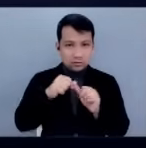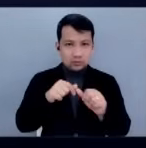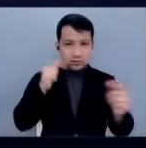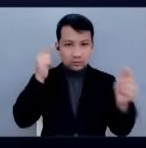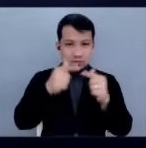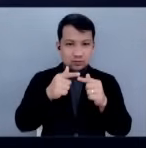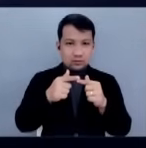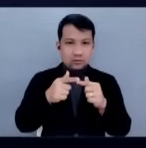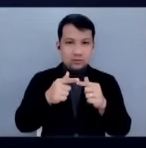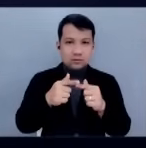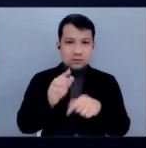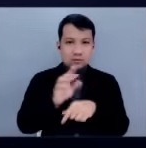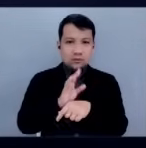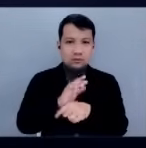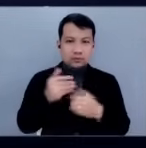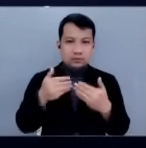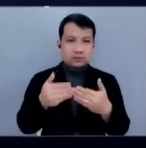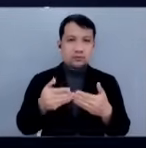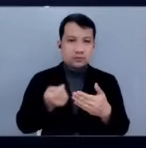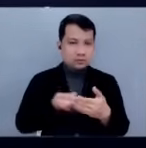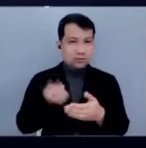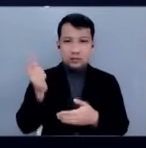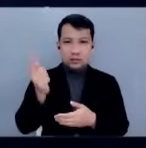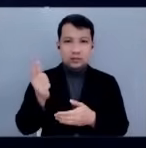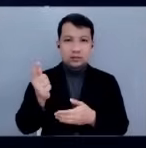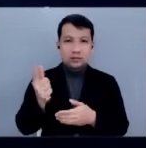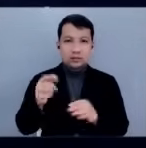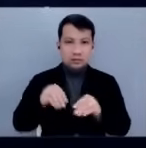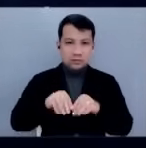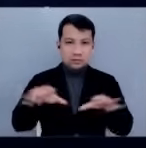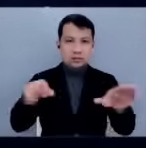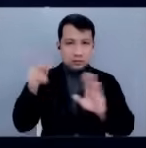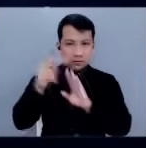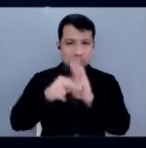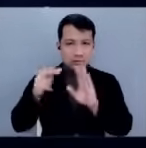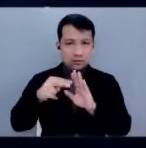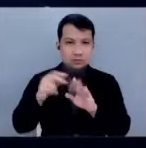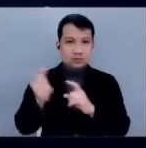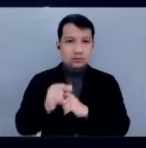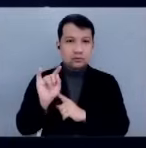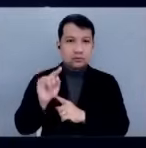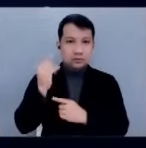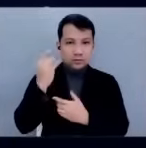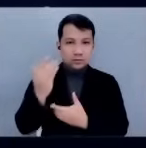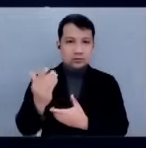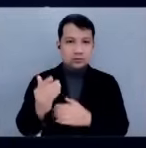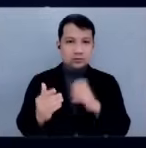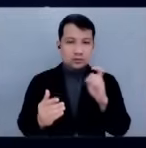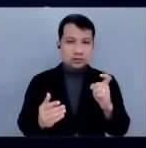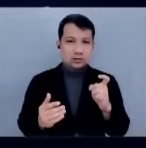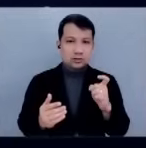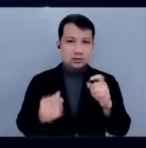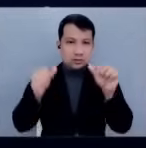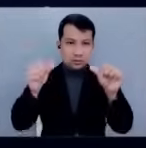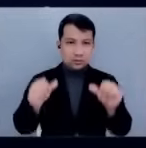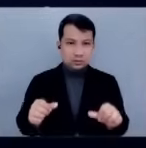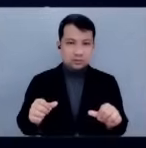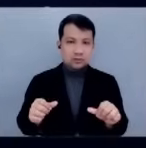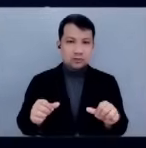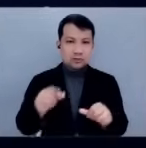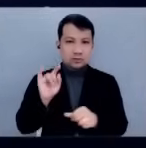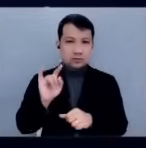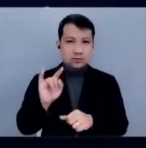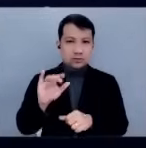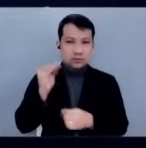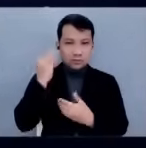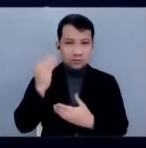Chinese ships pushing them out. Ito ang kumakalat na video ngayon sa social media platform na X. Post yan ng isang account na Media Unlocked na binubuo